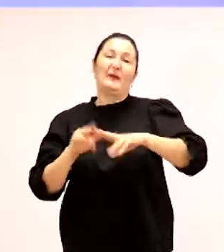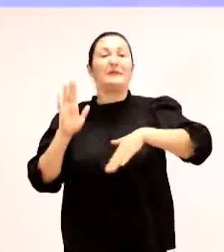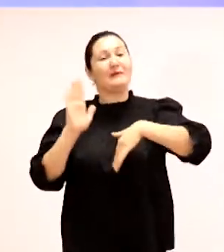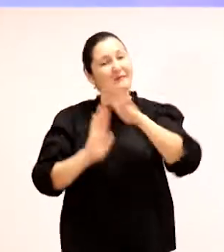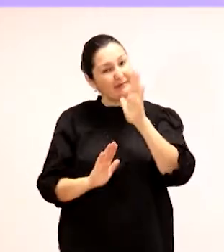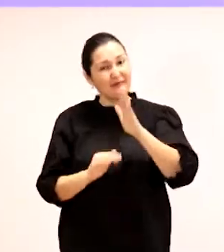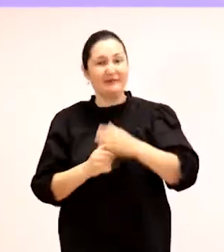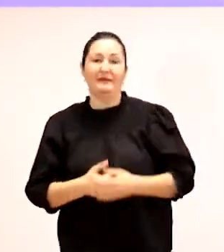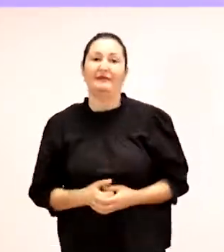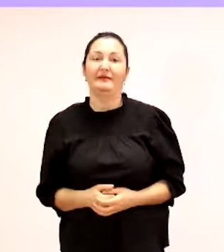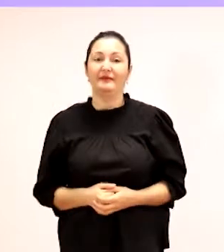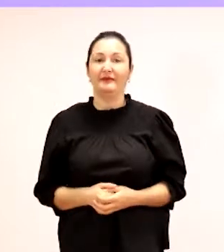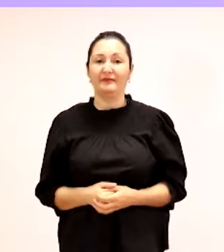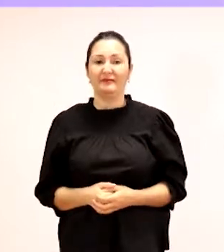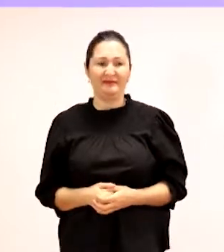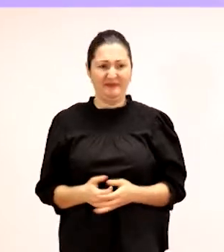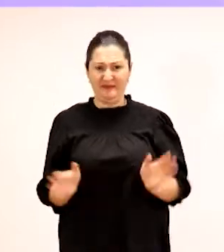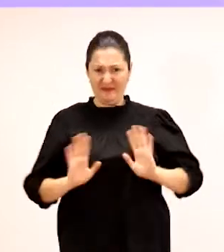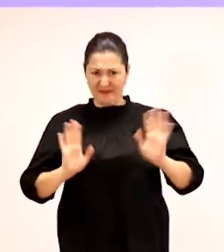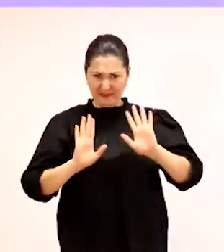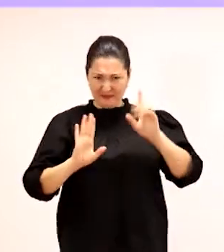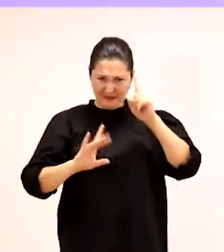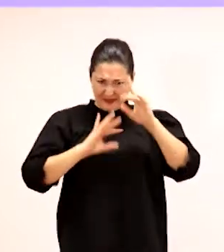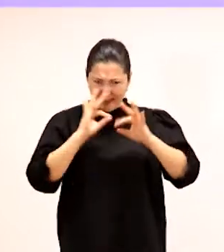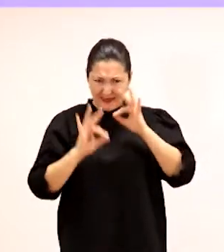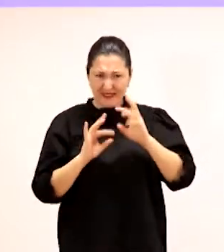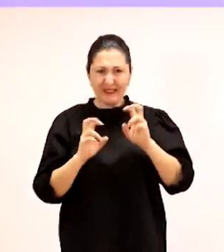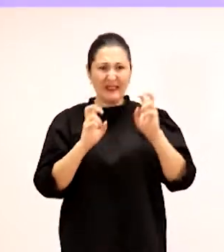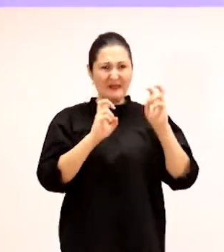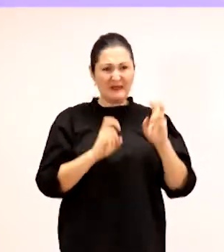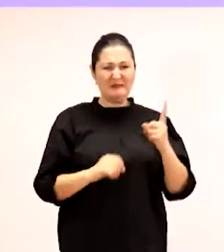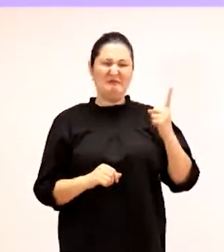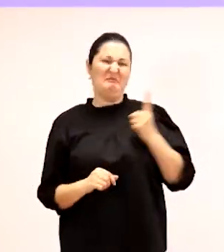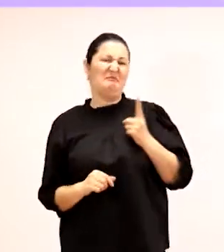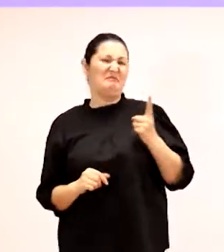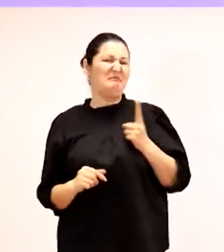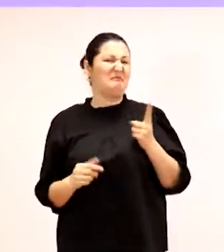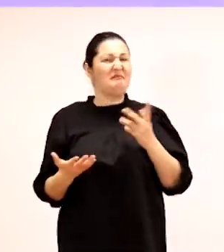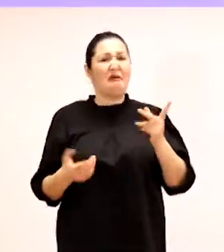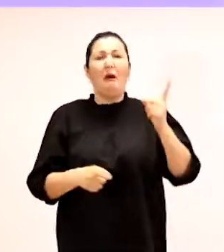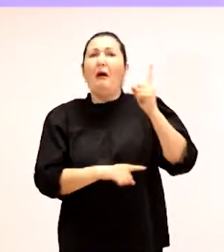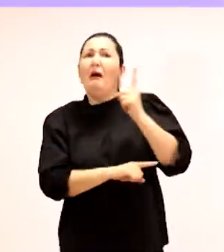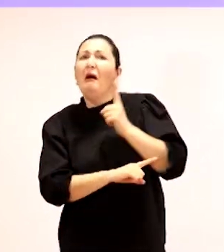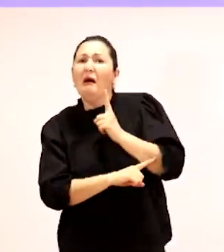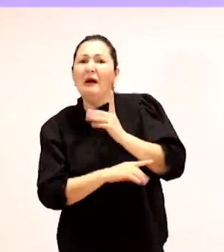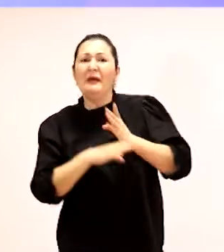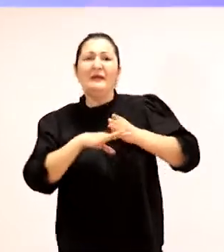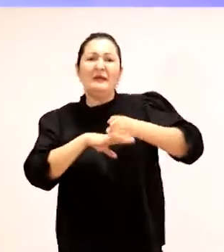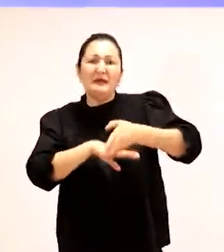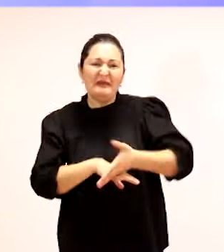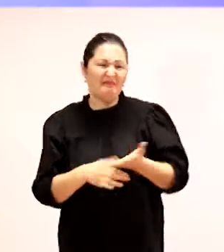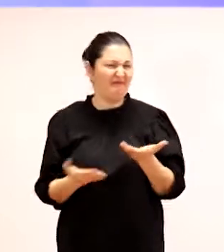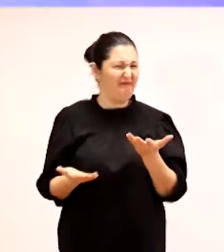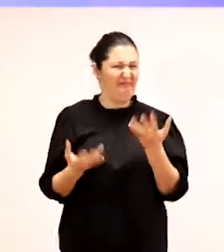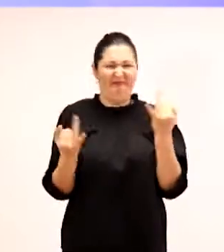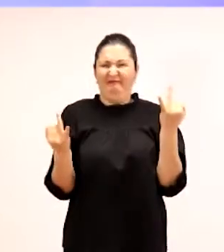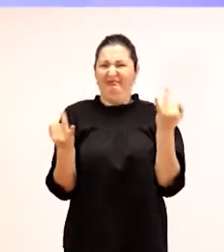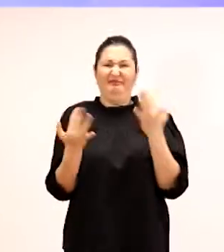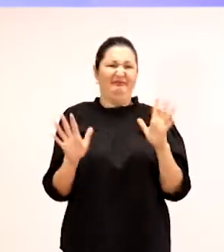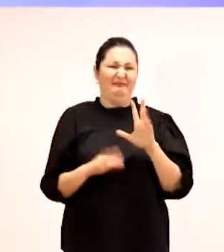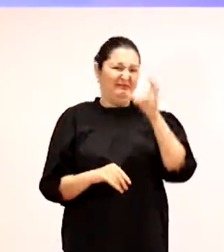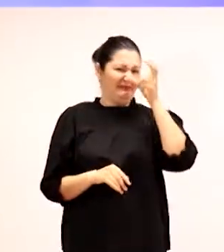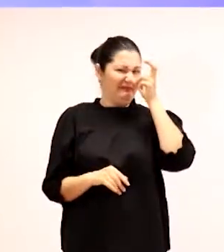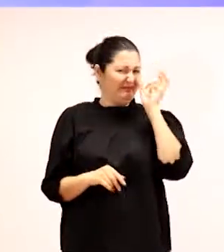лучше. Ой, нет. Сидеть одному, ждать гостей, это